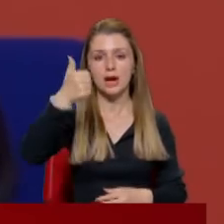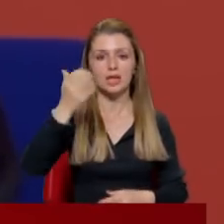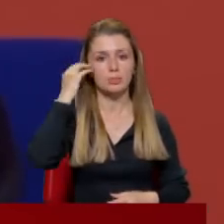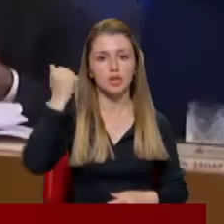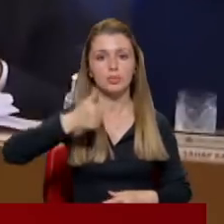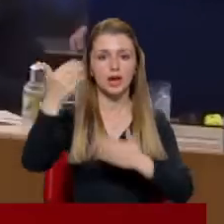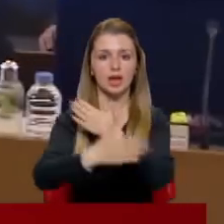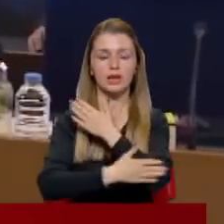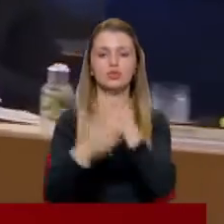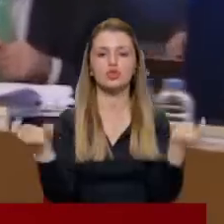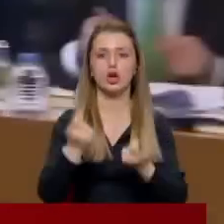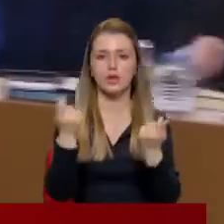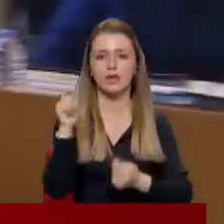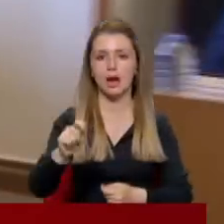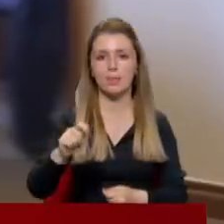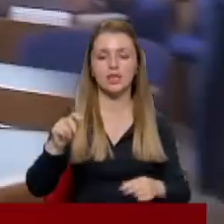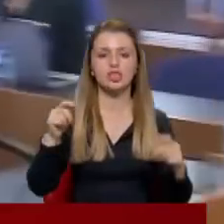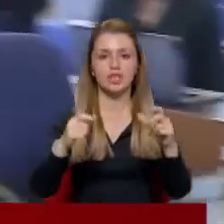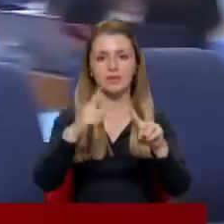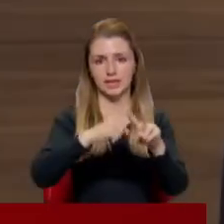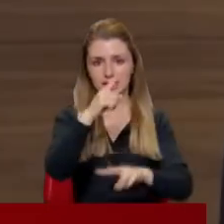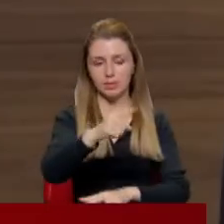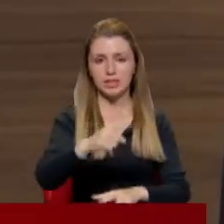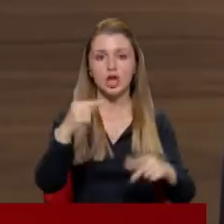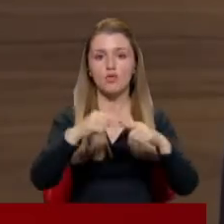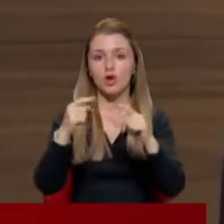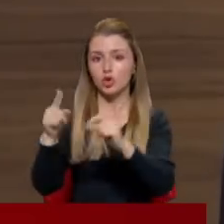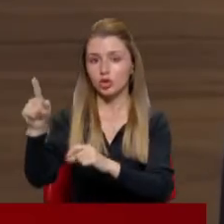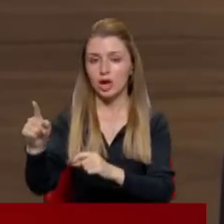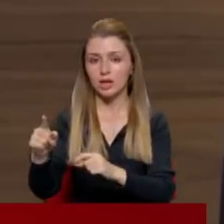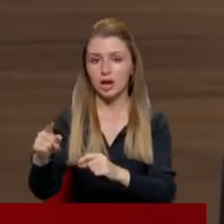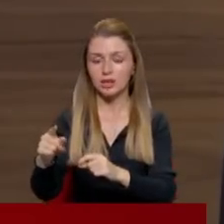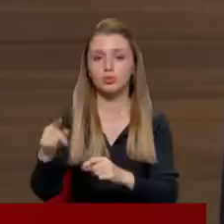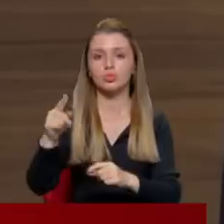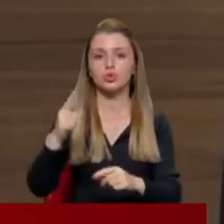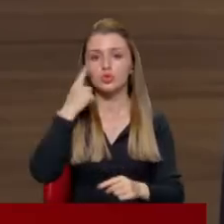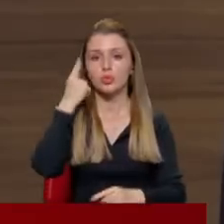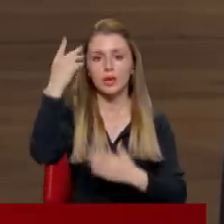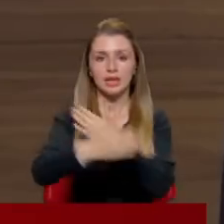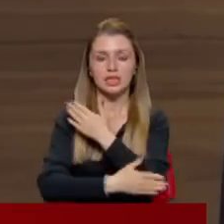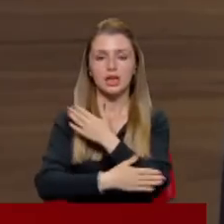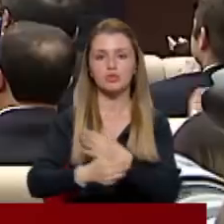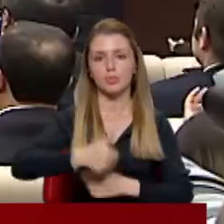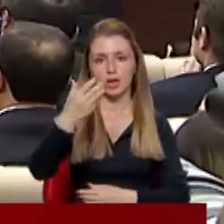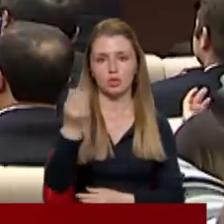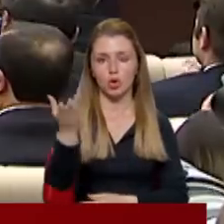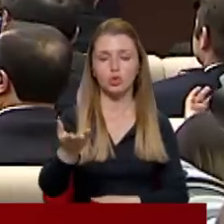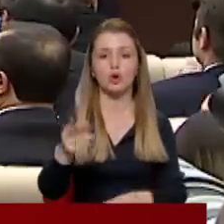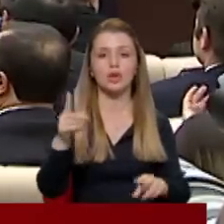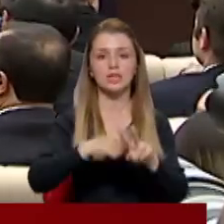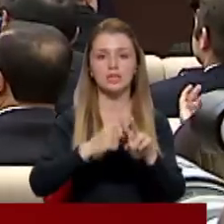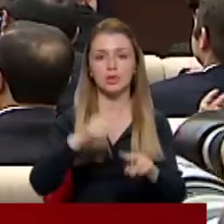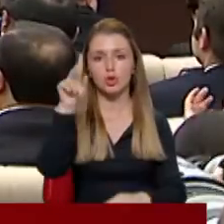Başbakan yardımcılığı görevlerinde bulunan Cevdet Yılmaz ise Fuat oktay'dan boşalan Cumhurbaşkanı yardımcılığı koltuğuna oturdu Yılmaz